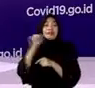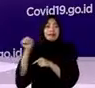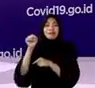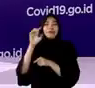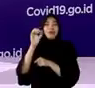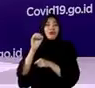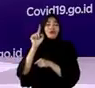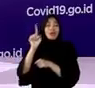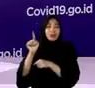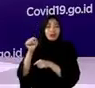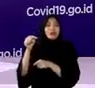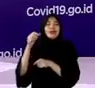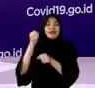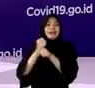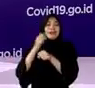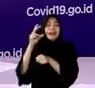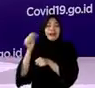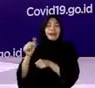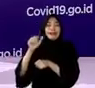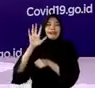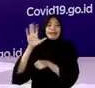VU2020-12-01,